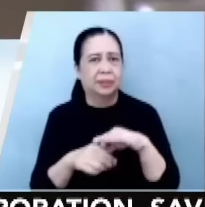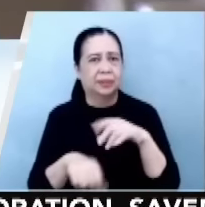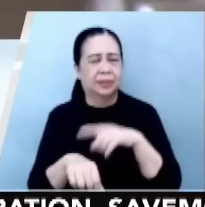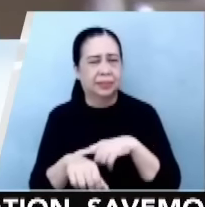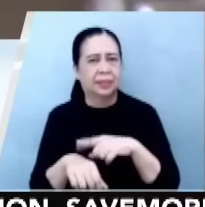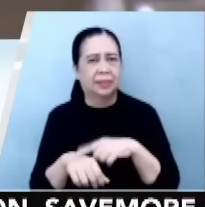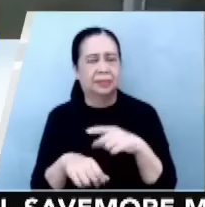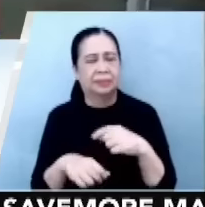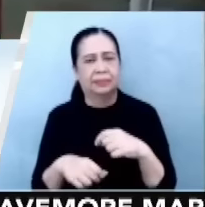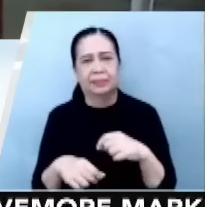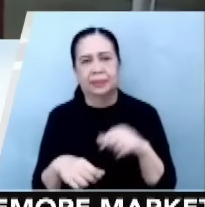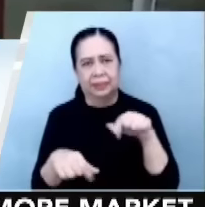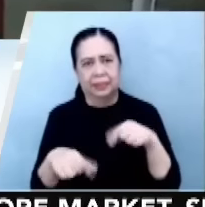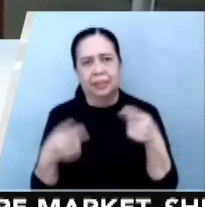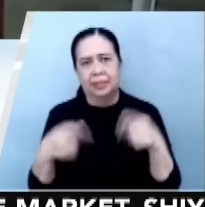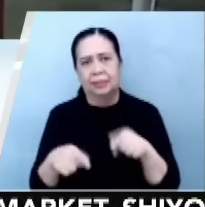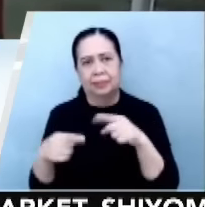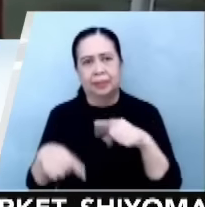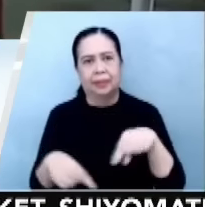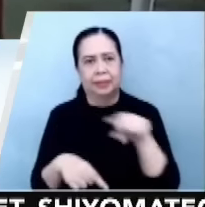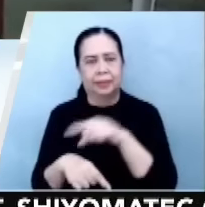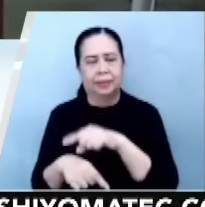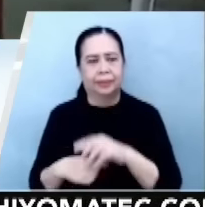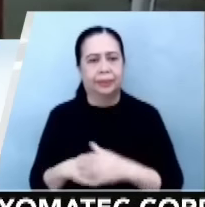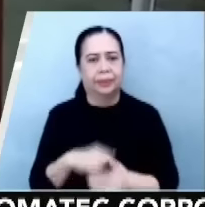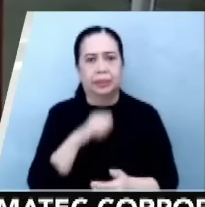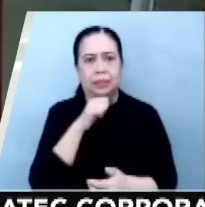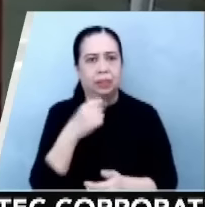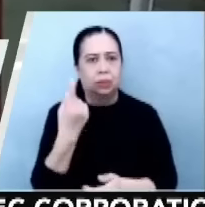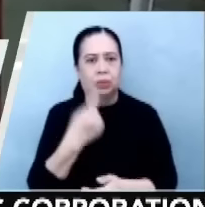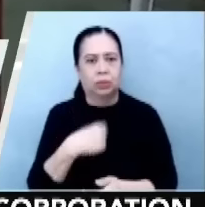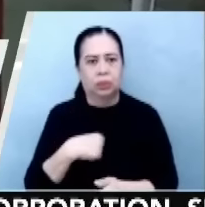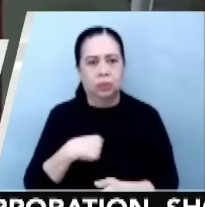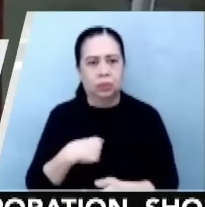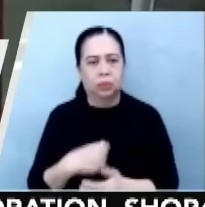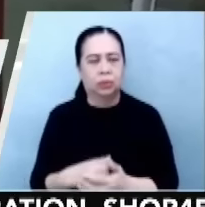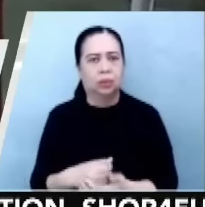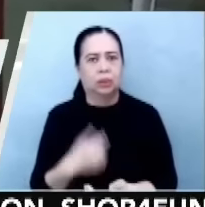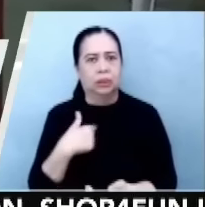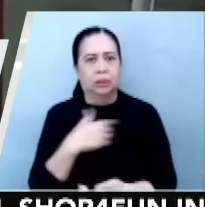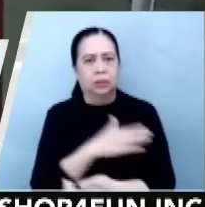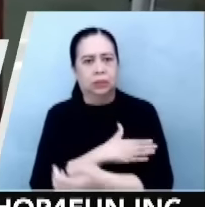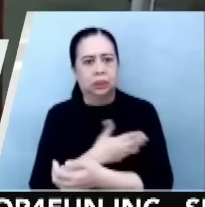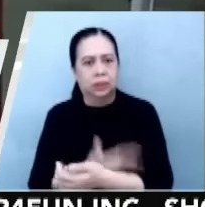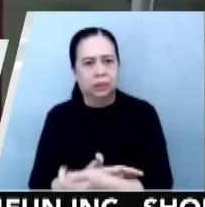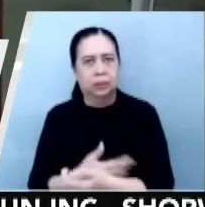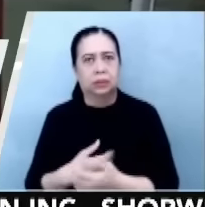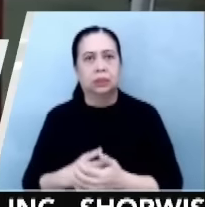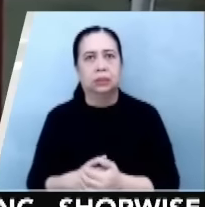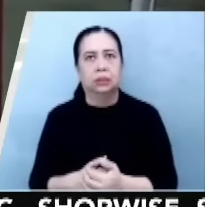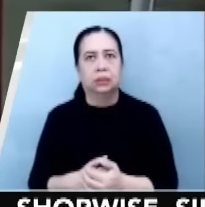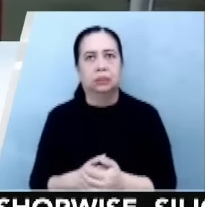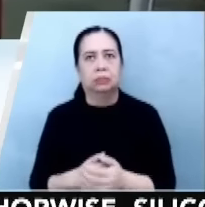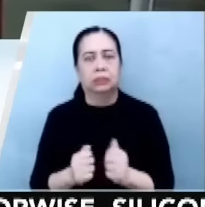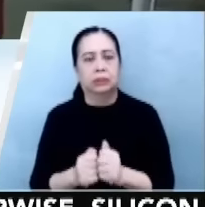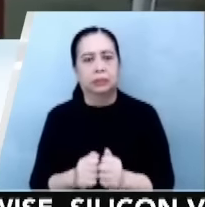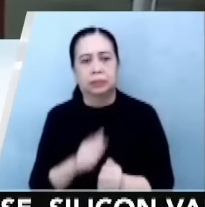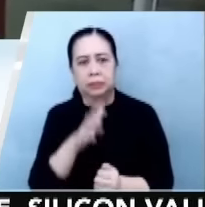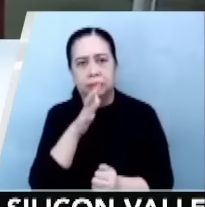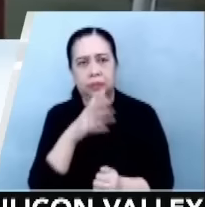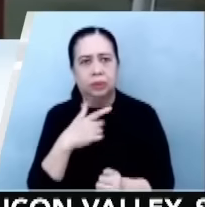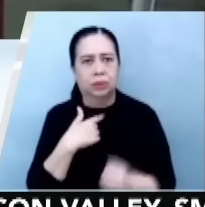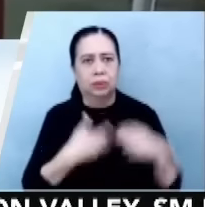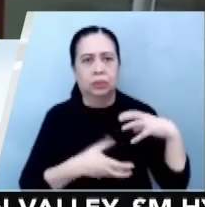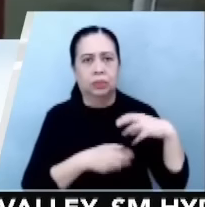bayan po namin. Hindi lang ako, anak, tsaka mami ko na nagdadala mahati